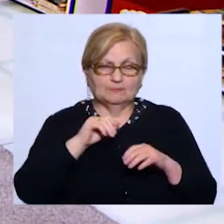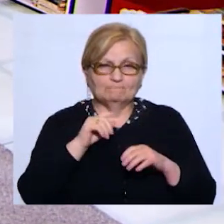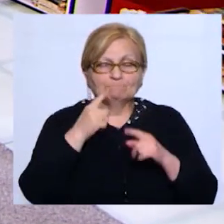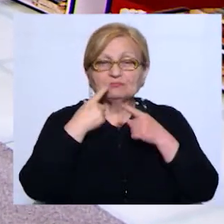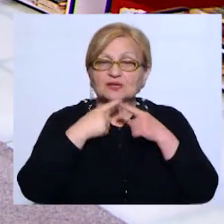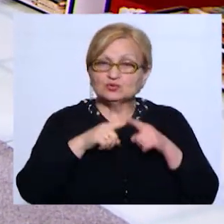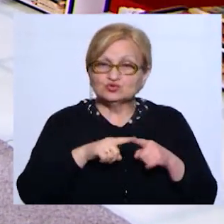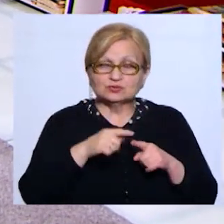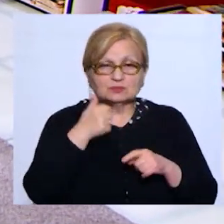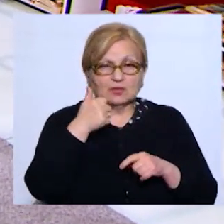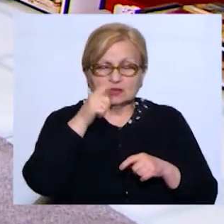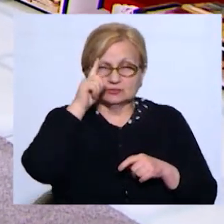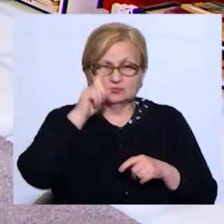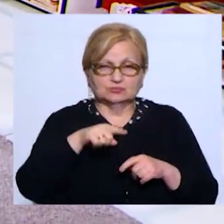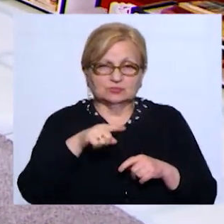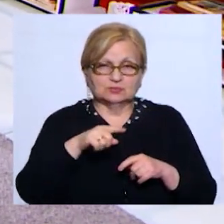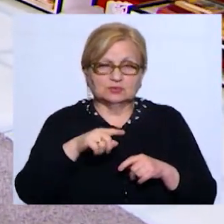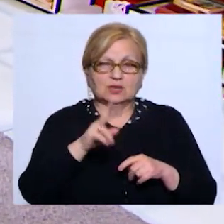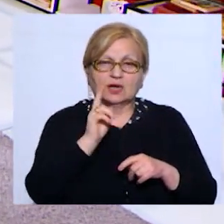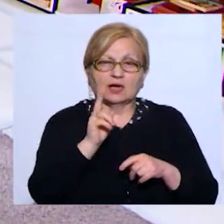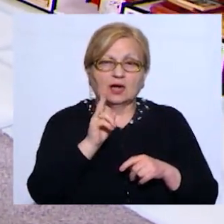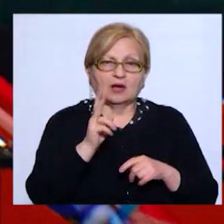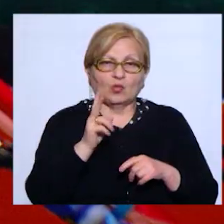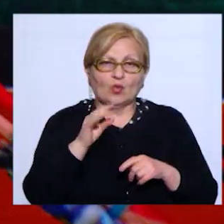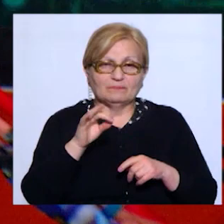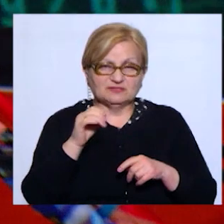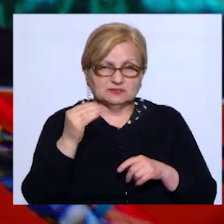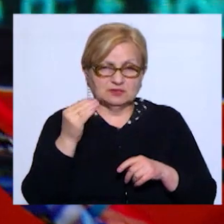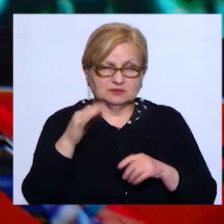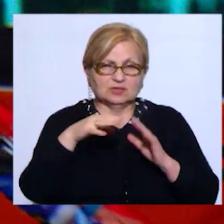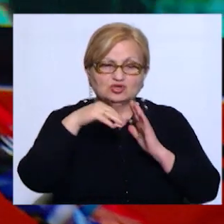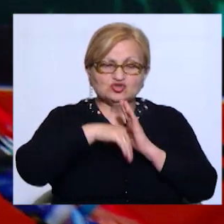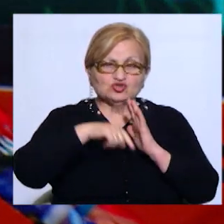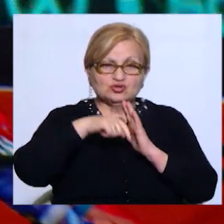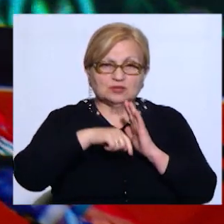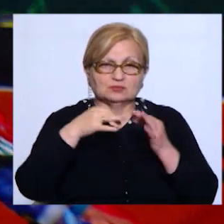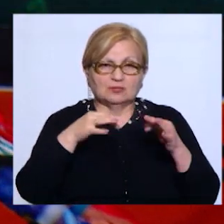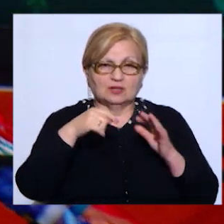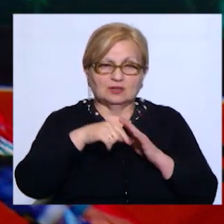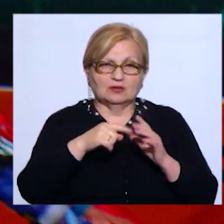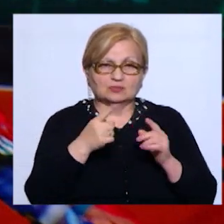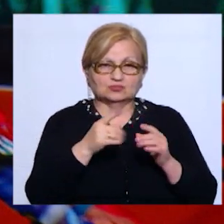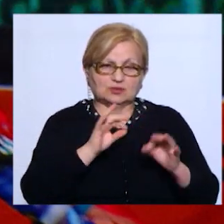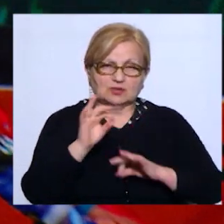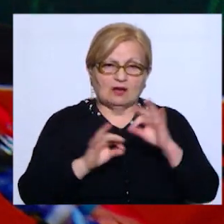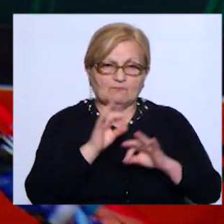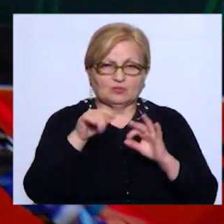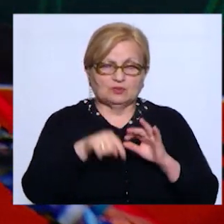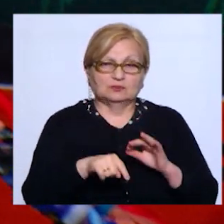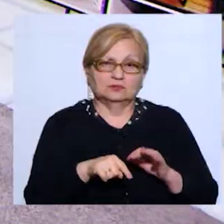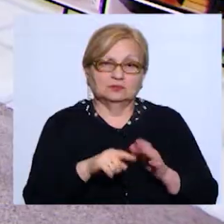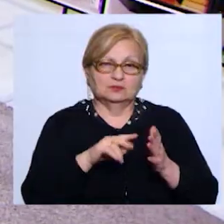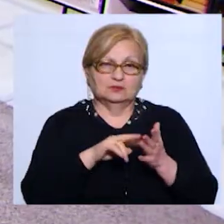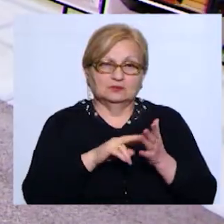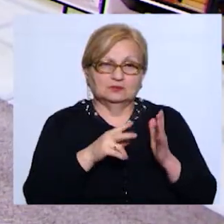კარგად უნდა იცოდნენ დახრილობა, ის კოეფიციენტი, რომ შიგნით მანქანის დეტალები შესაბამისად დააპროექტონ. აი ასევე,